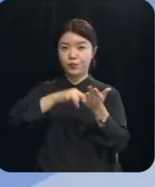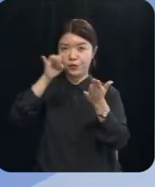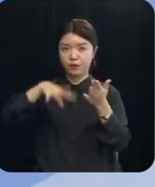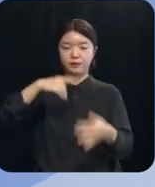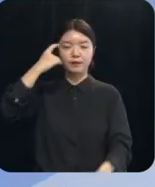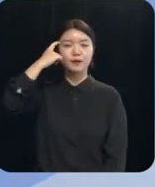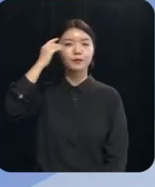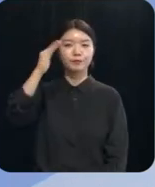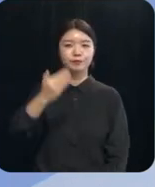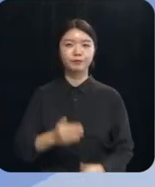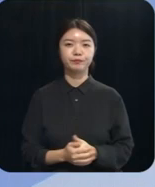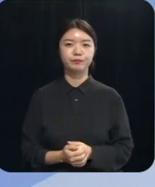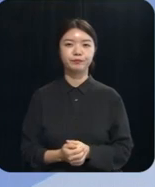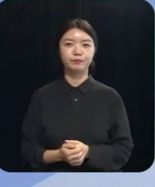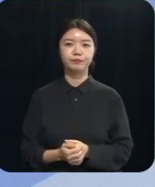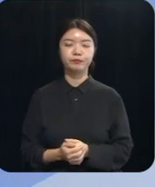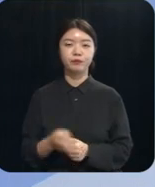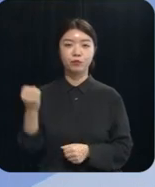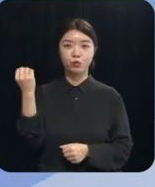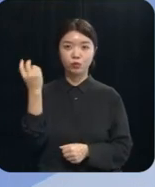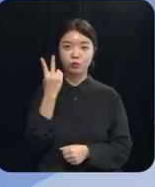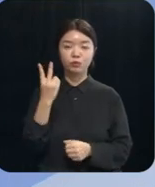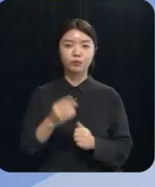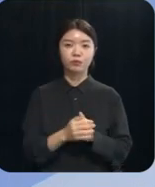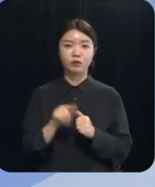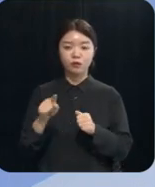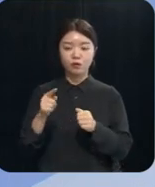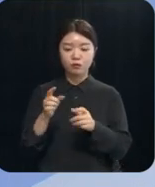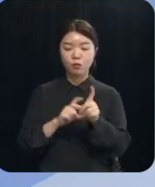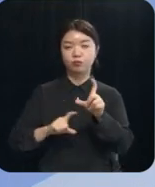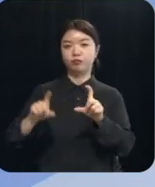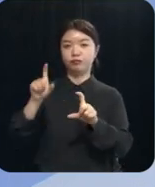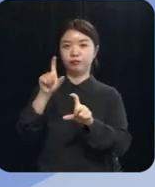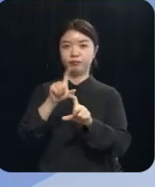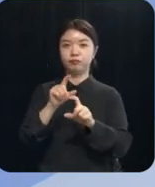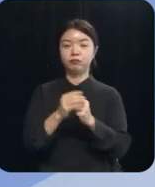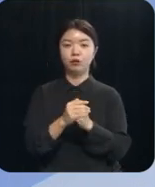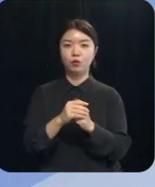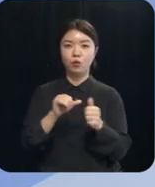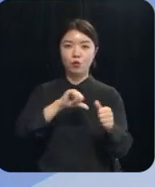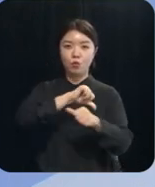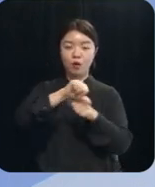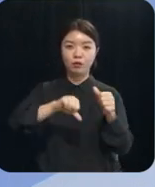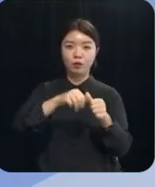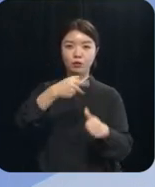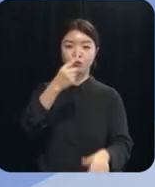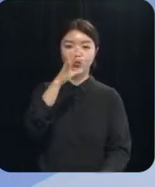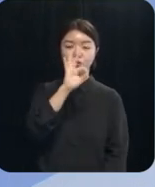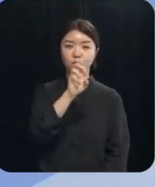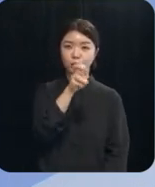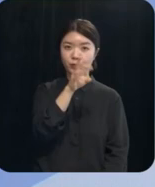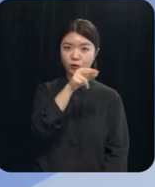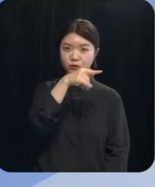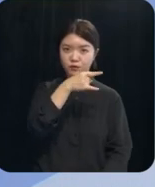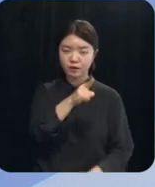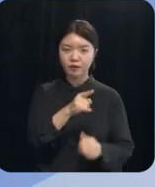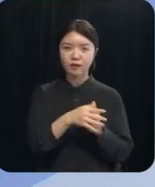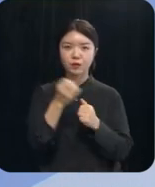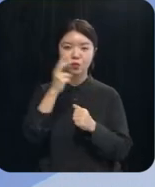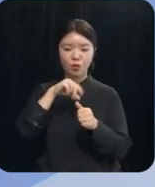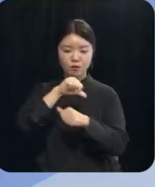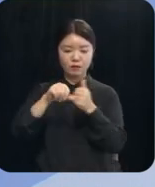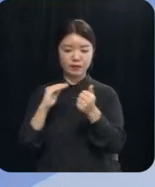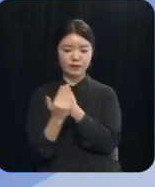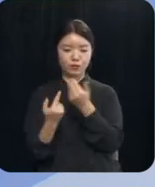환경보존금이라고 생각을 합니다. 또한 이것과 더불어서 환경총명제라든가 환경을 지키기 위한 우리